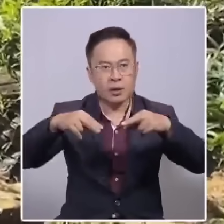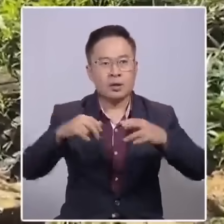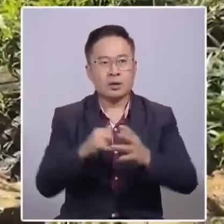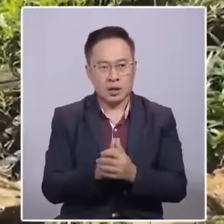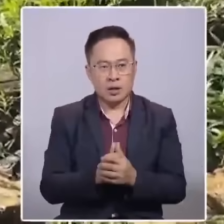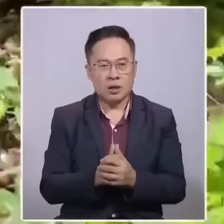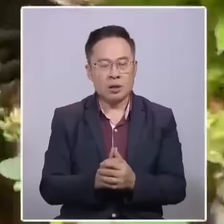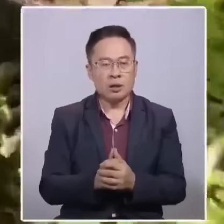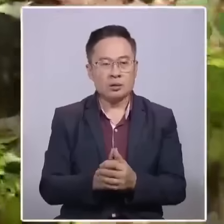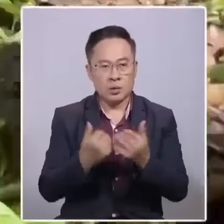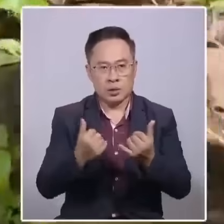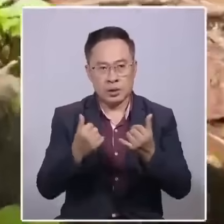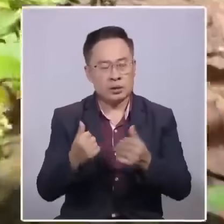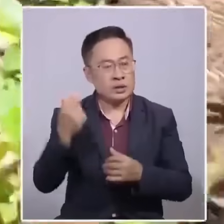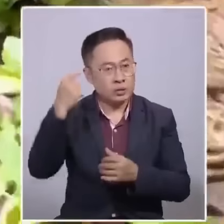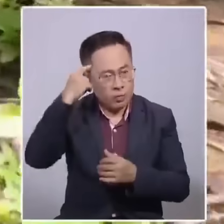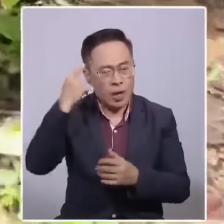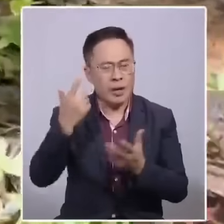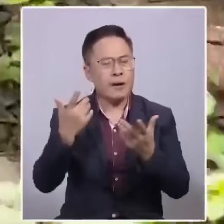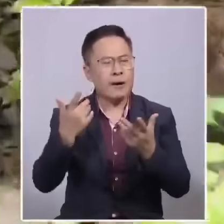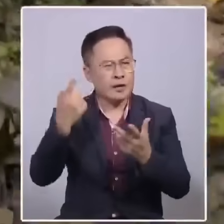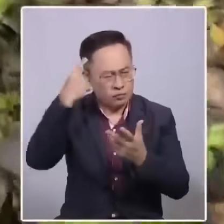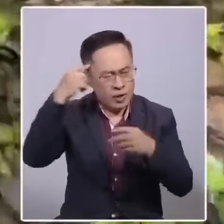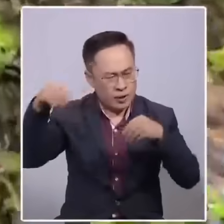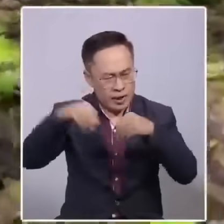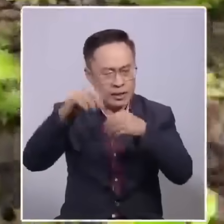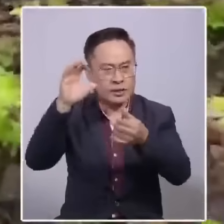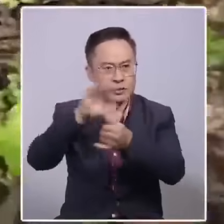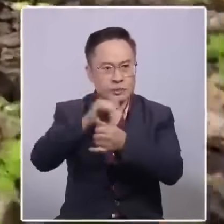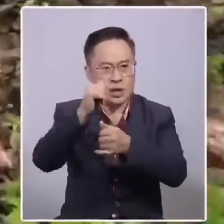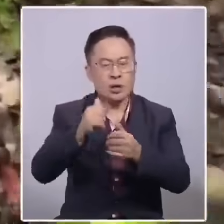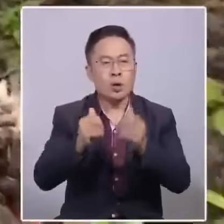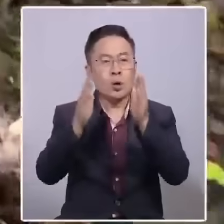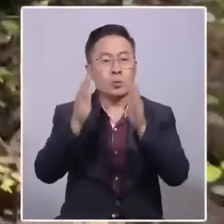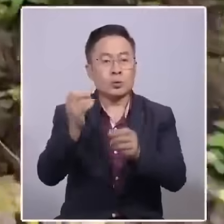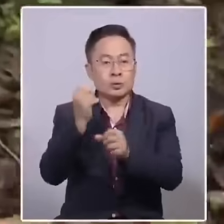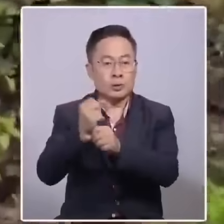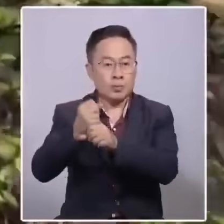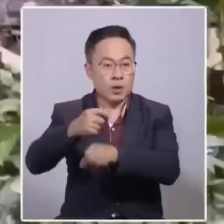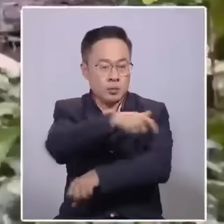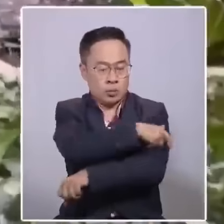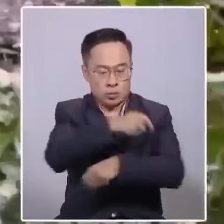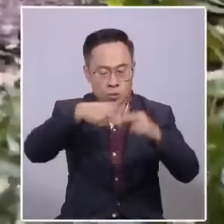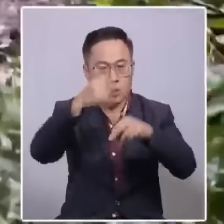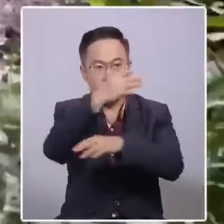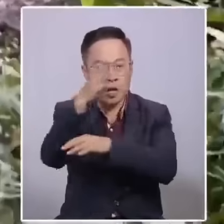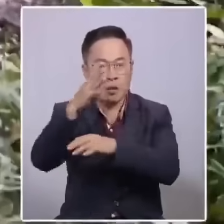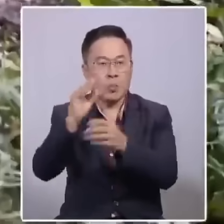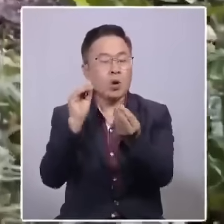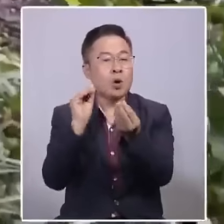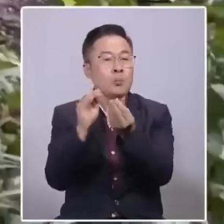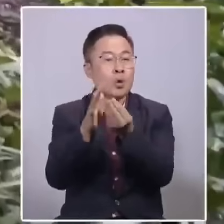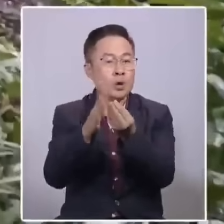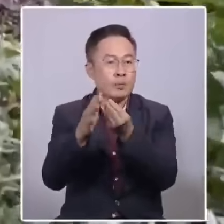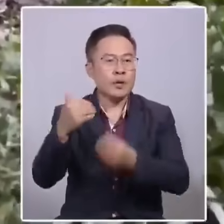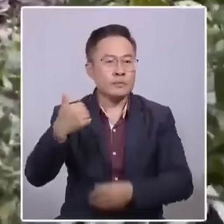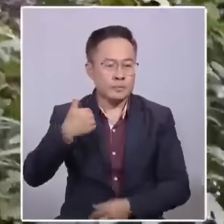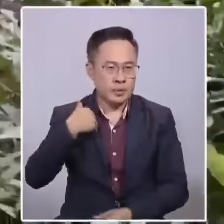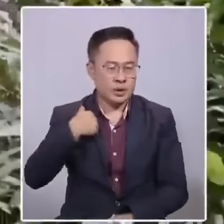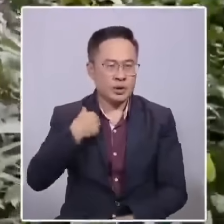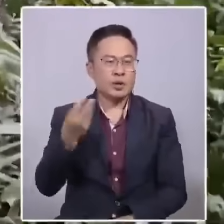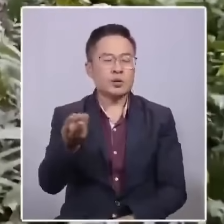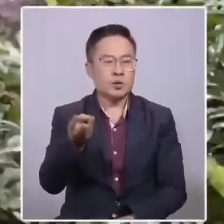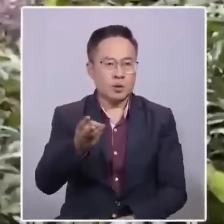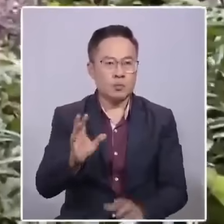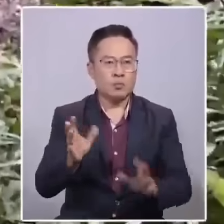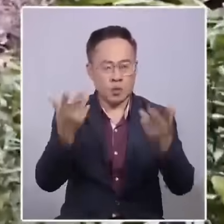แล้วและเชื่อว่าอีกไม่นานค่ะเพราะว่าเจ้าหน้าที่อุทยานบอกว่าบริเวณนี้น่าจะมีผลไม้หรือว่าของกินเนี่ยให้อยู่